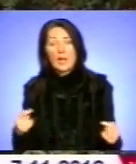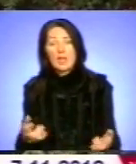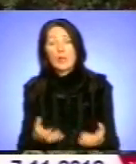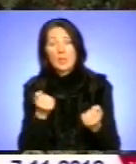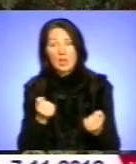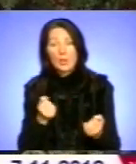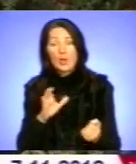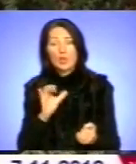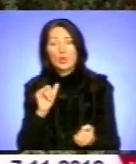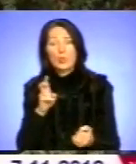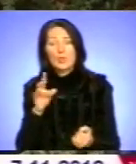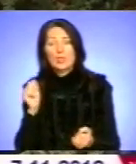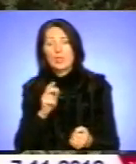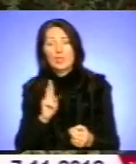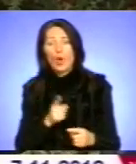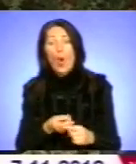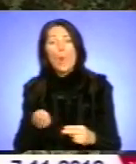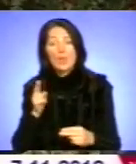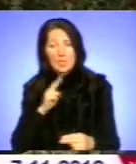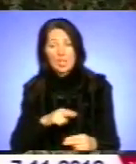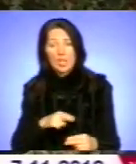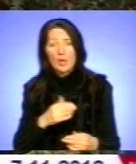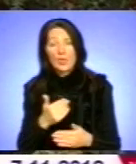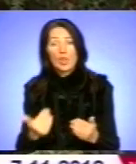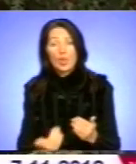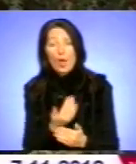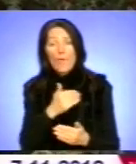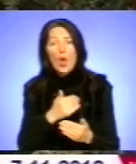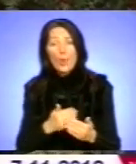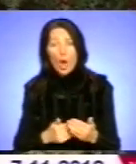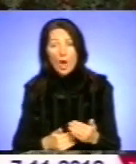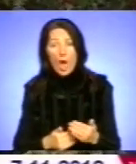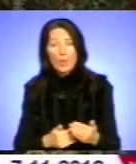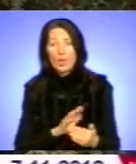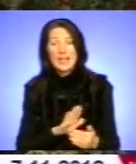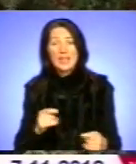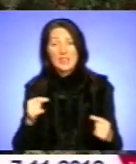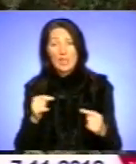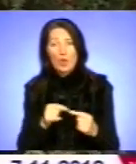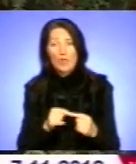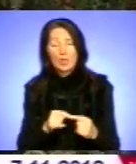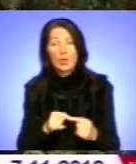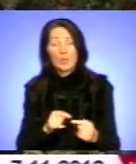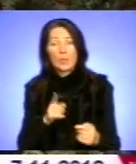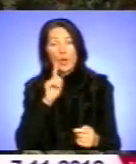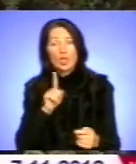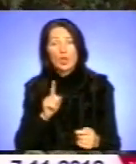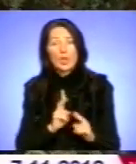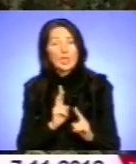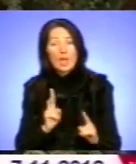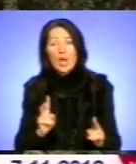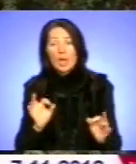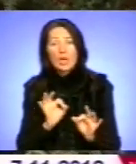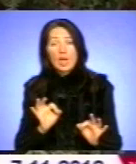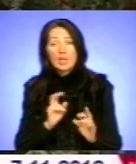чи компенсаційні. Новою програмою не встановлено поки що ніяких змін